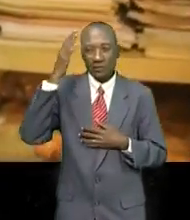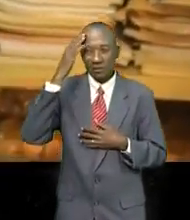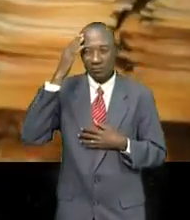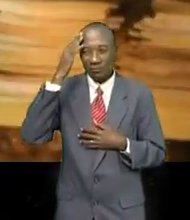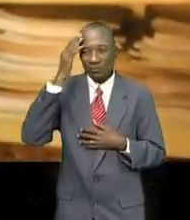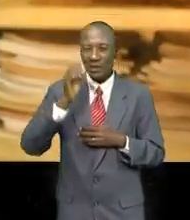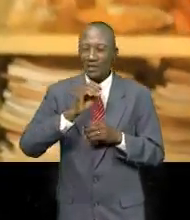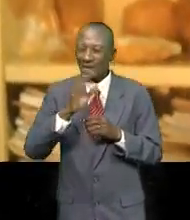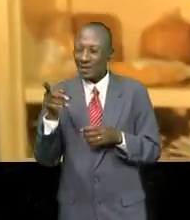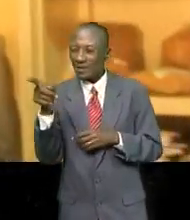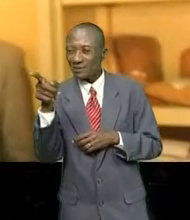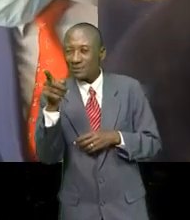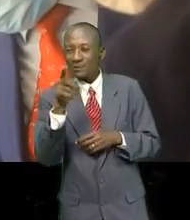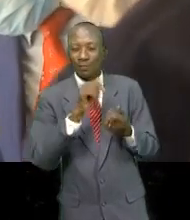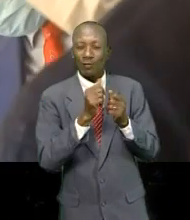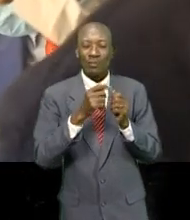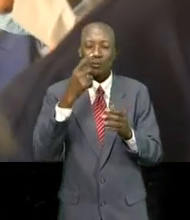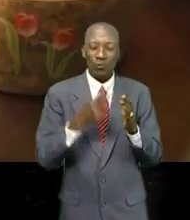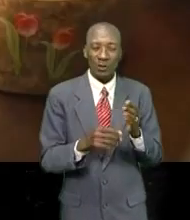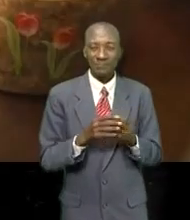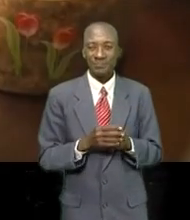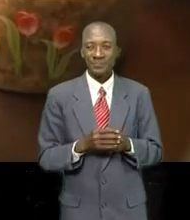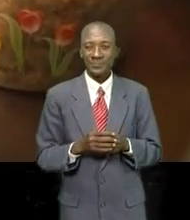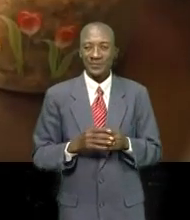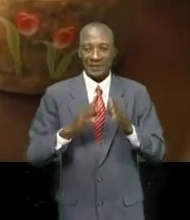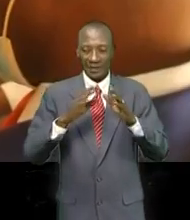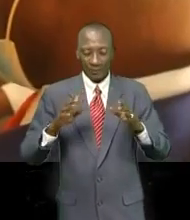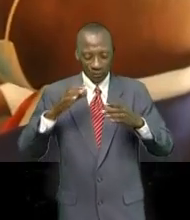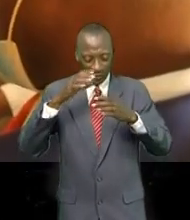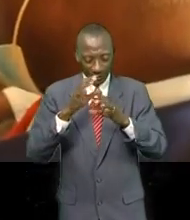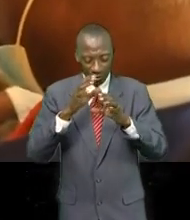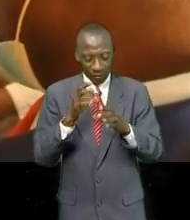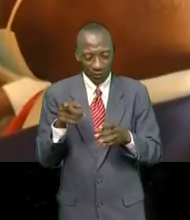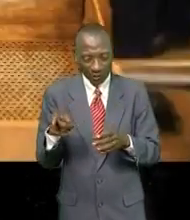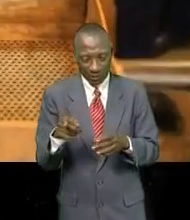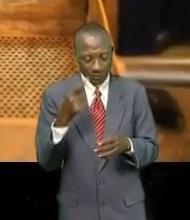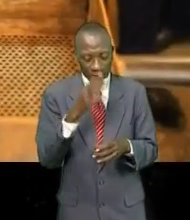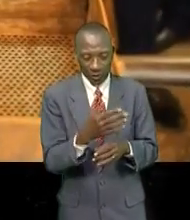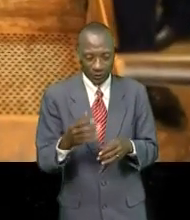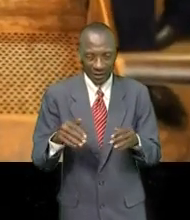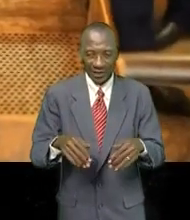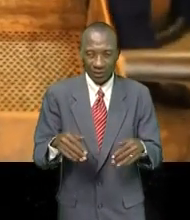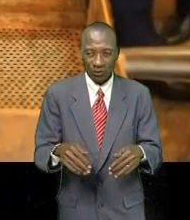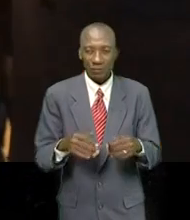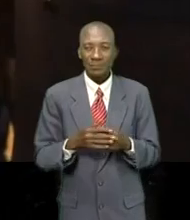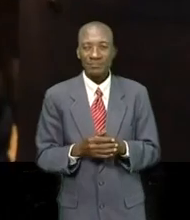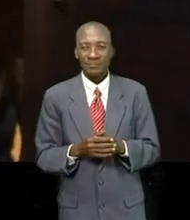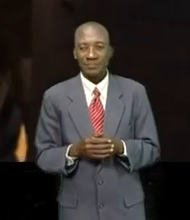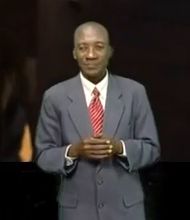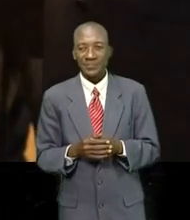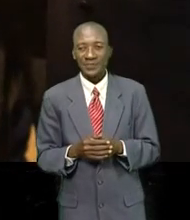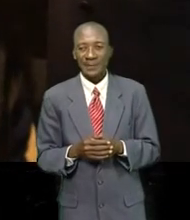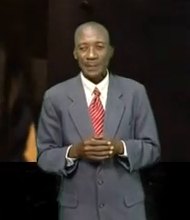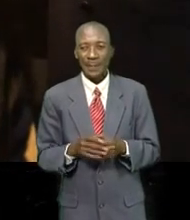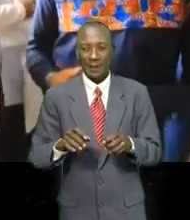sur les réalités professionnelles. Du laboratoire où se fait la classification des produits agricoles et l'orientation de l'usinage du